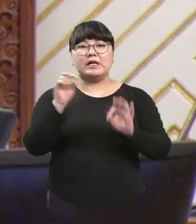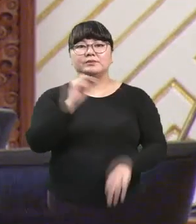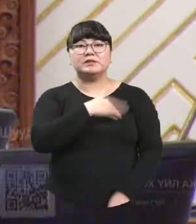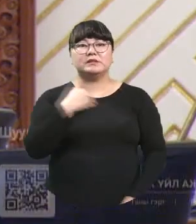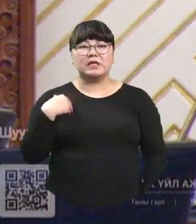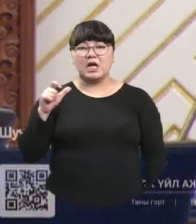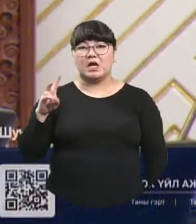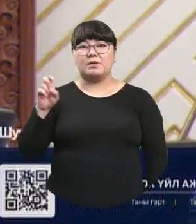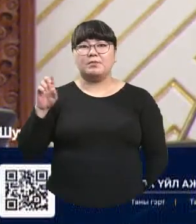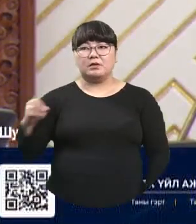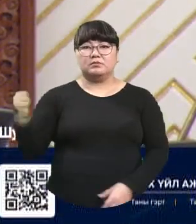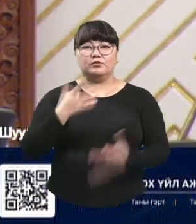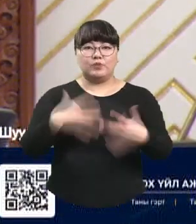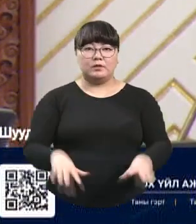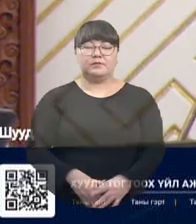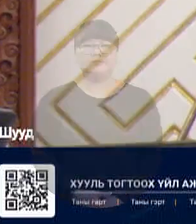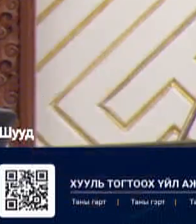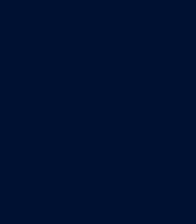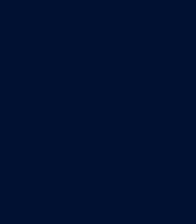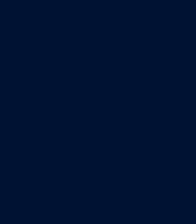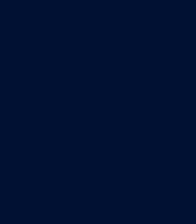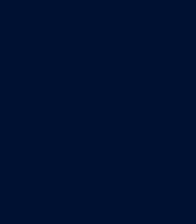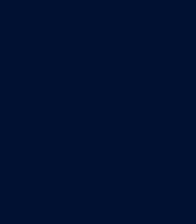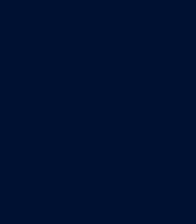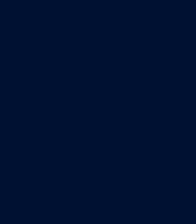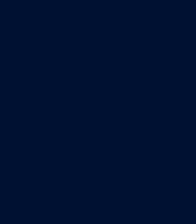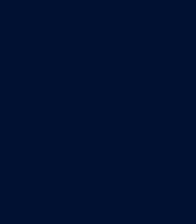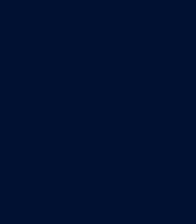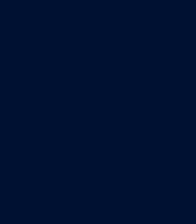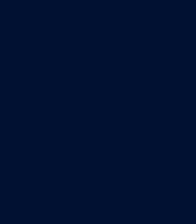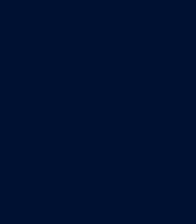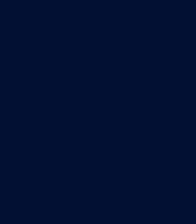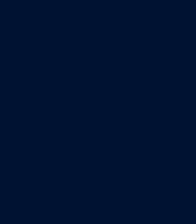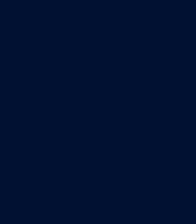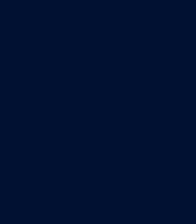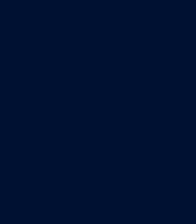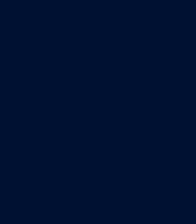хурлын ерөнхий нарийн бичгийн даргаар энх хотыг томиллоо.